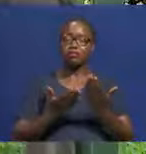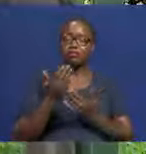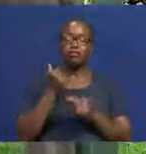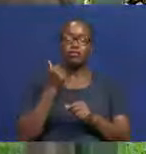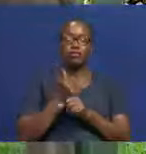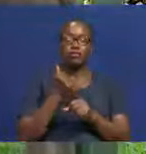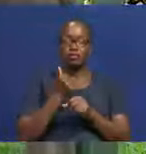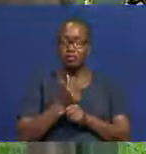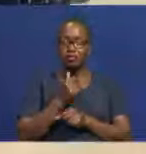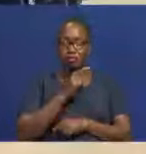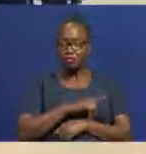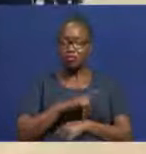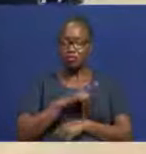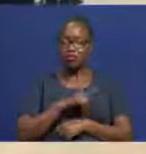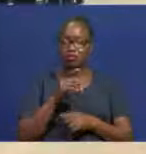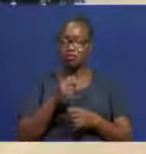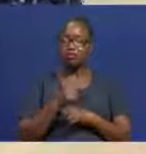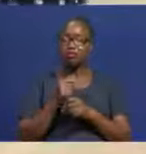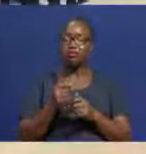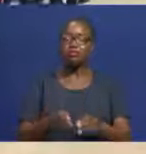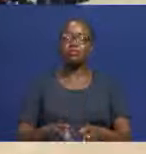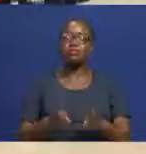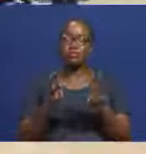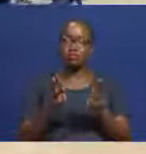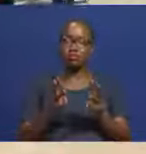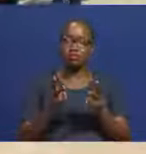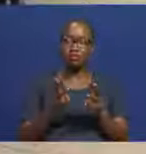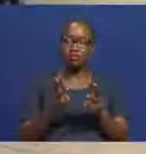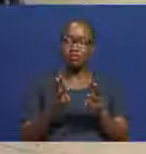bahati sana, manake sisi tuliwatengenezea njia.